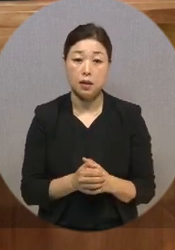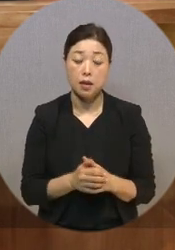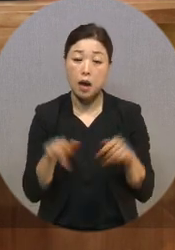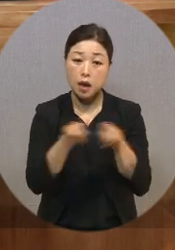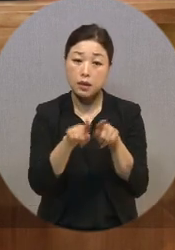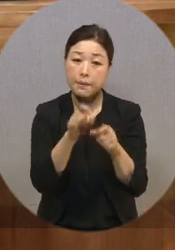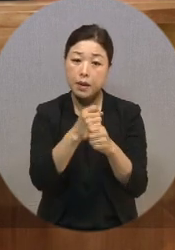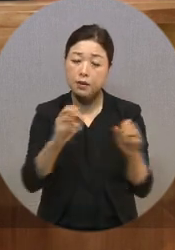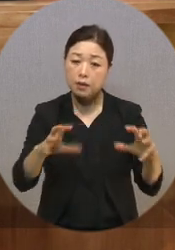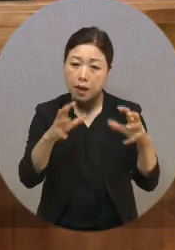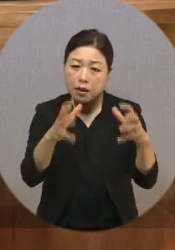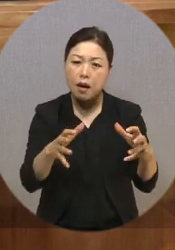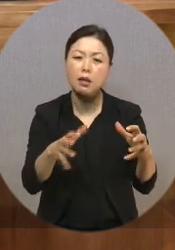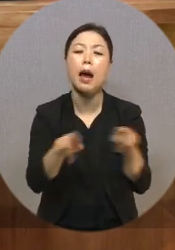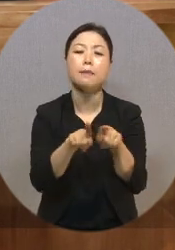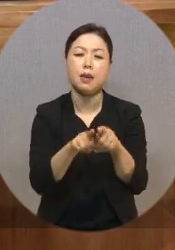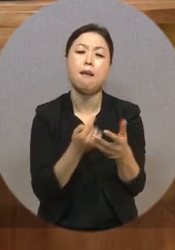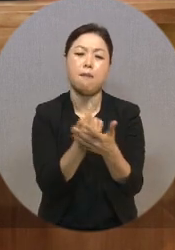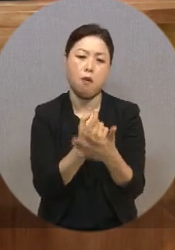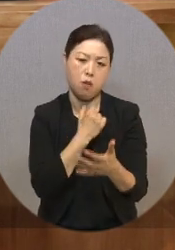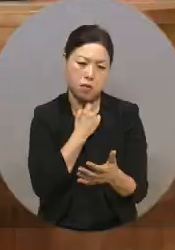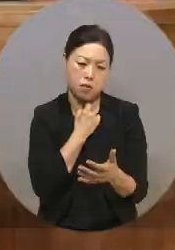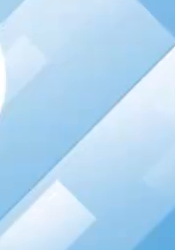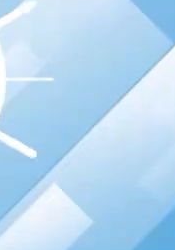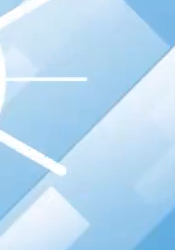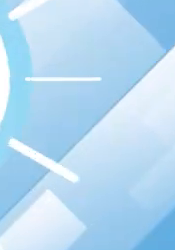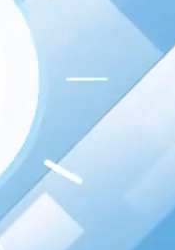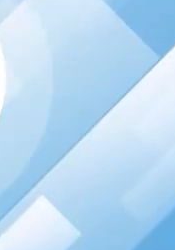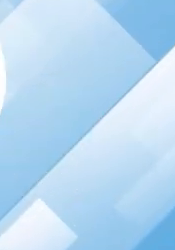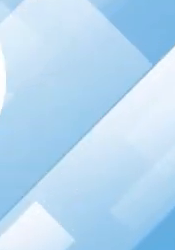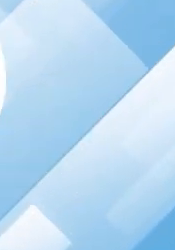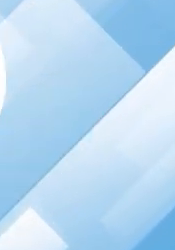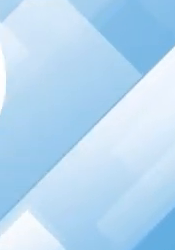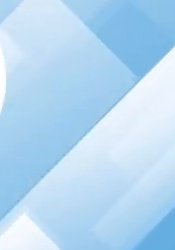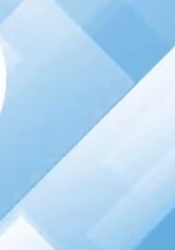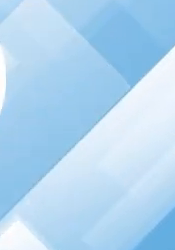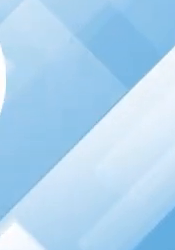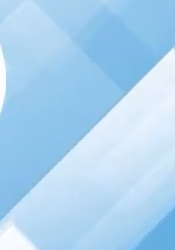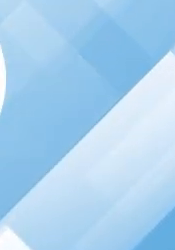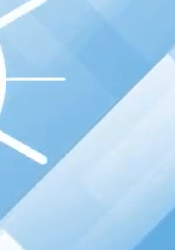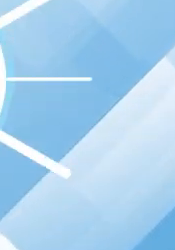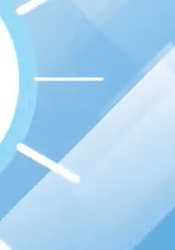같이 만들어가는 세상을 만들고 싶어하는 사람들입니다.